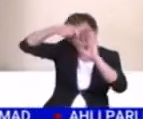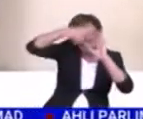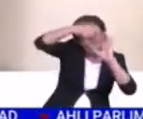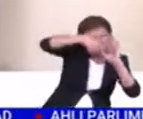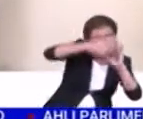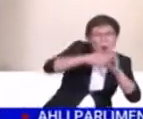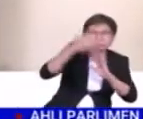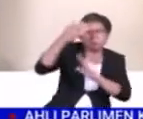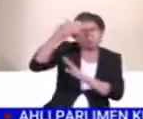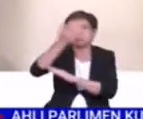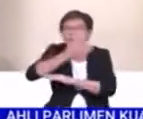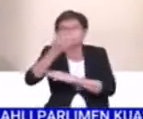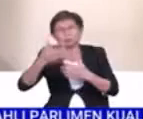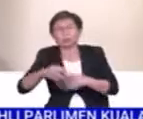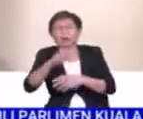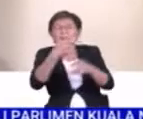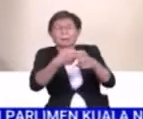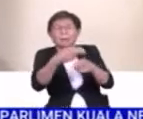roti-roti